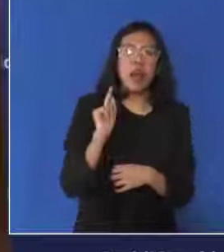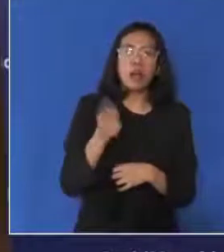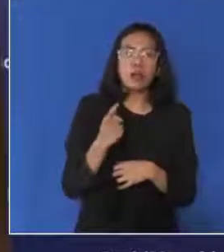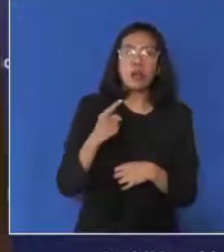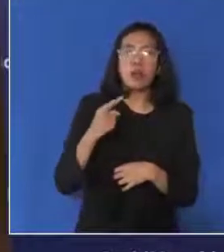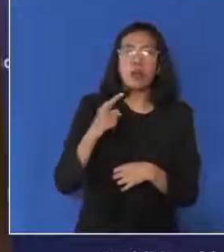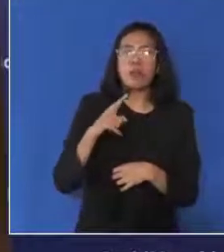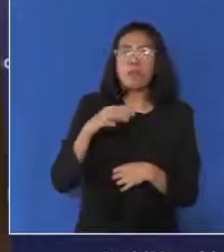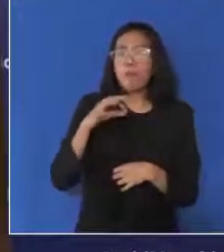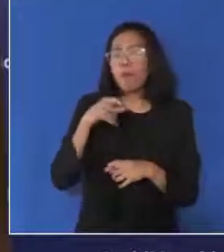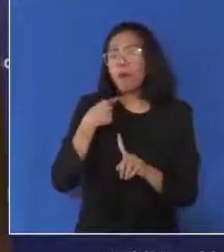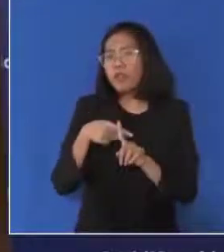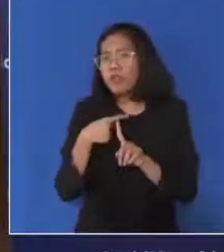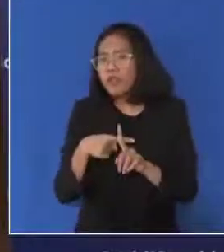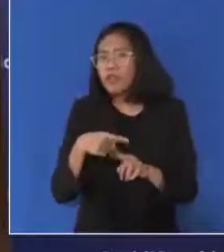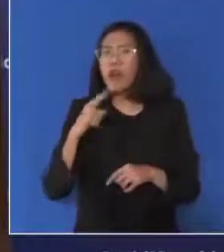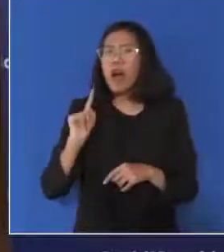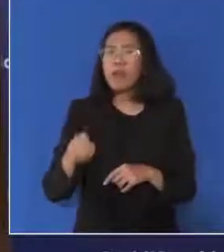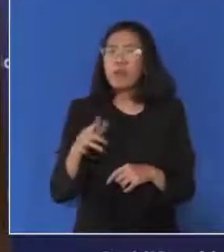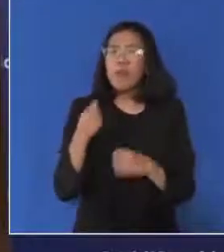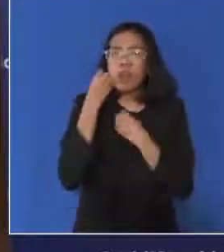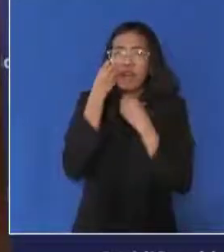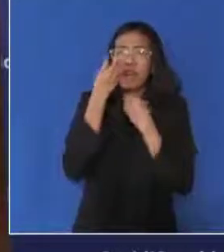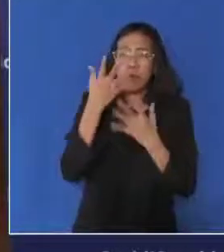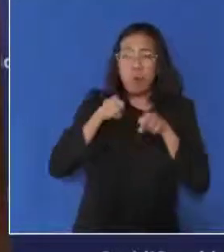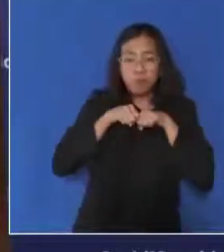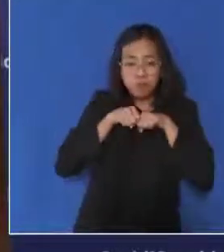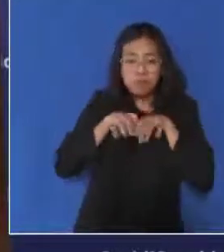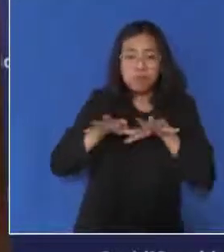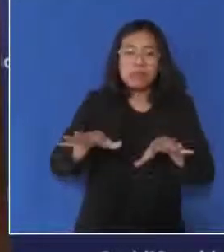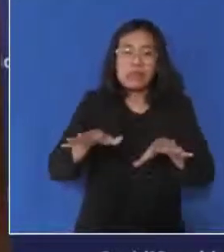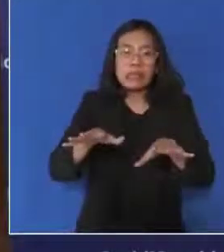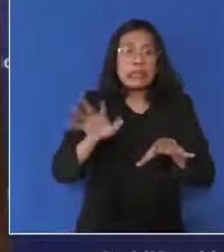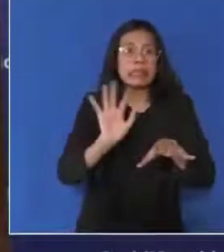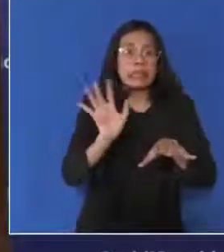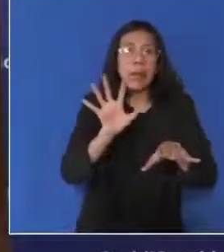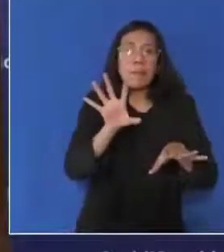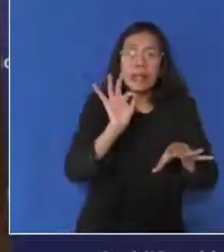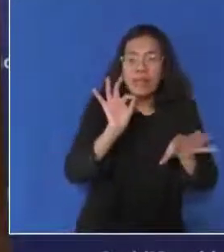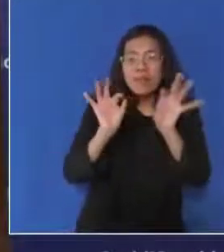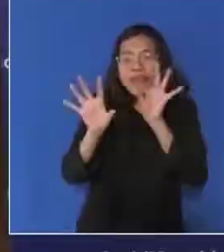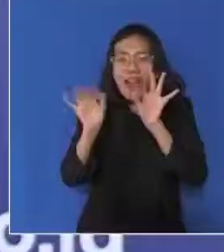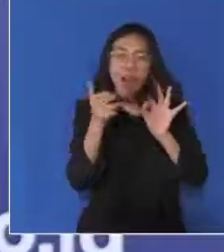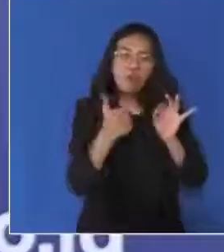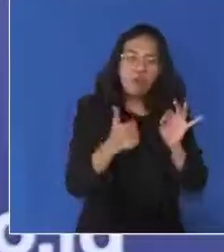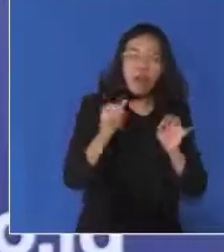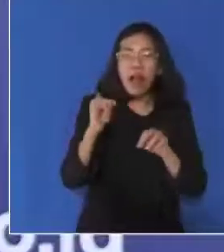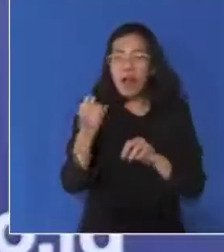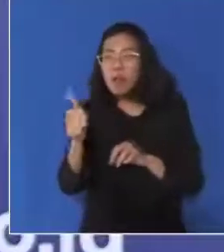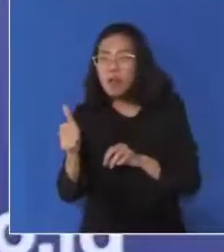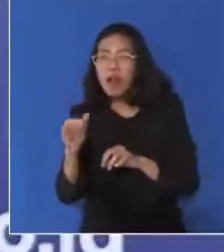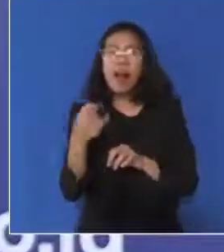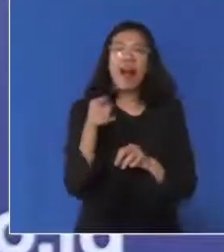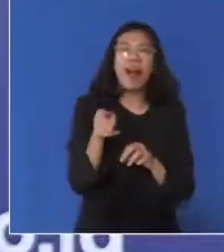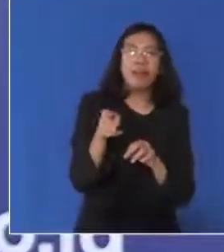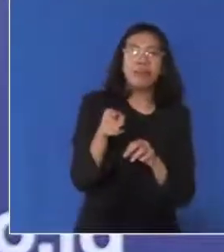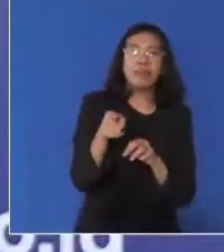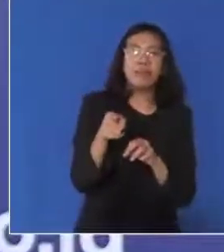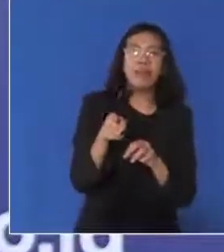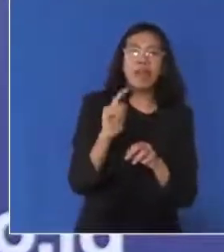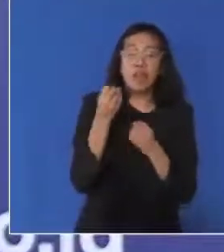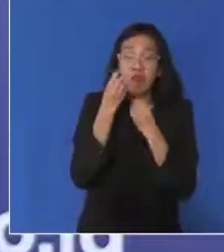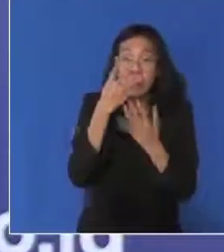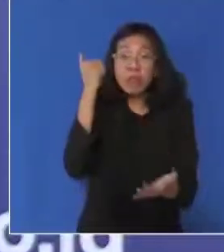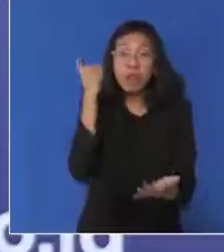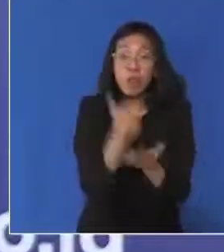kontribusi yang positif untuk turut menyebarkan informasi yang benar dan baik jadi bukan informasi itu benar belum tentu baik